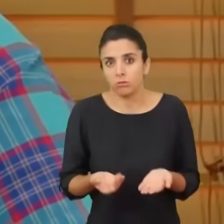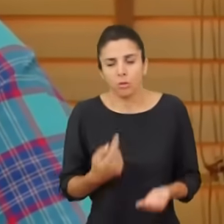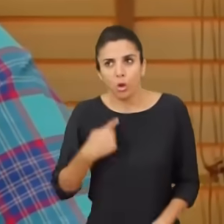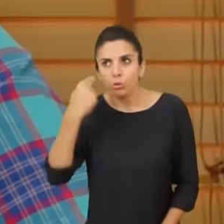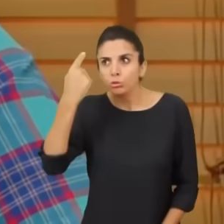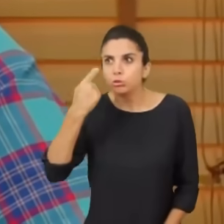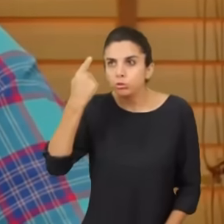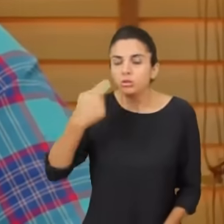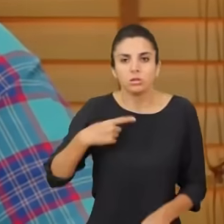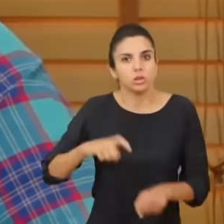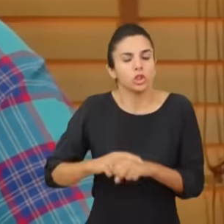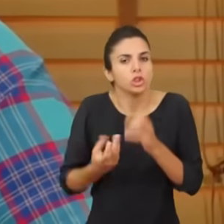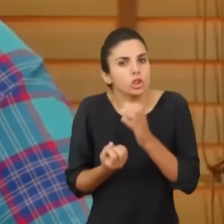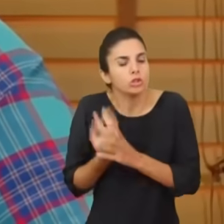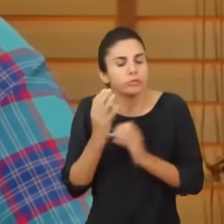Düşündükçe sinirleniyorum.